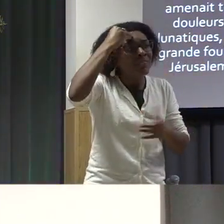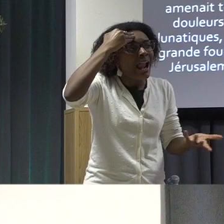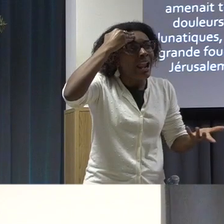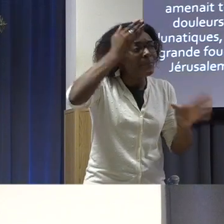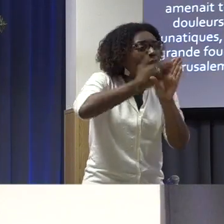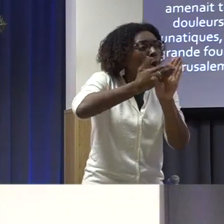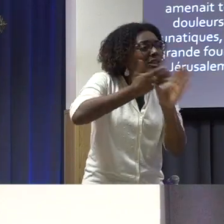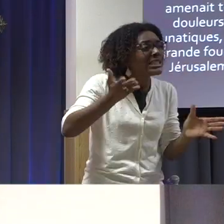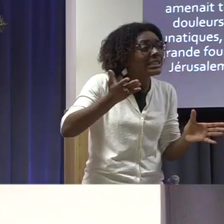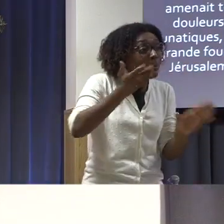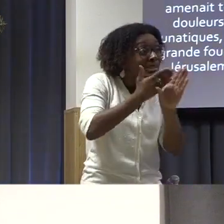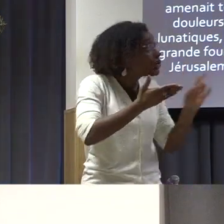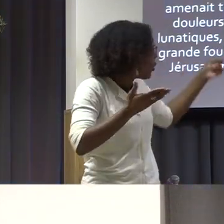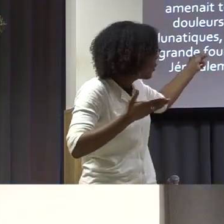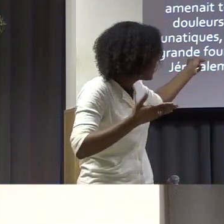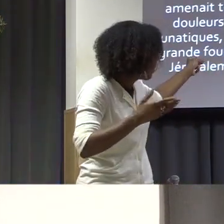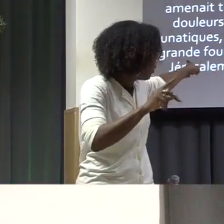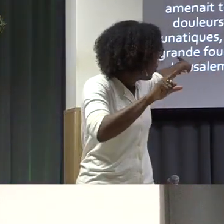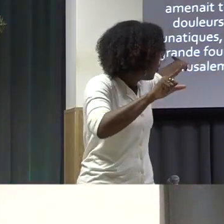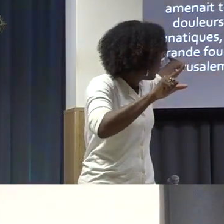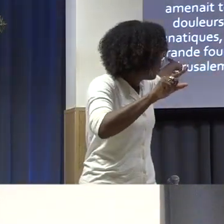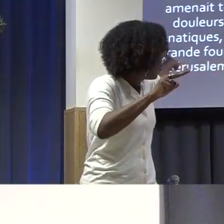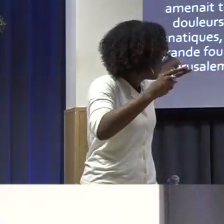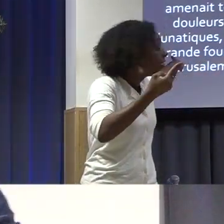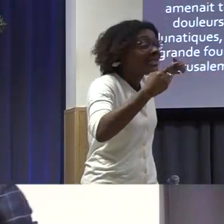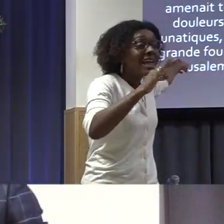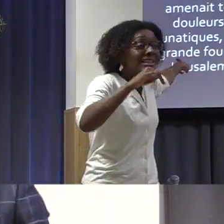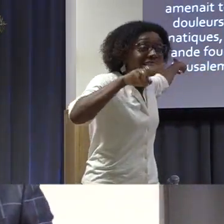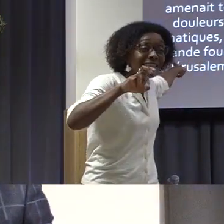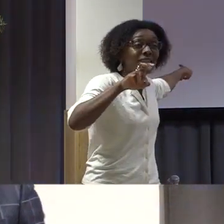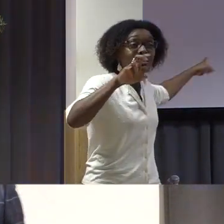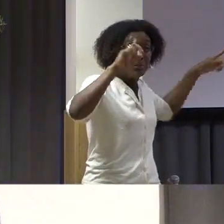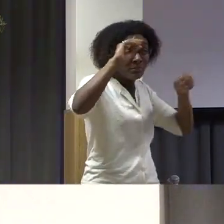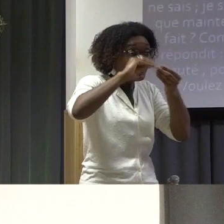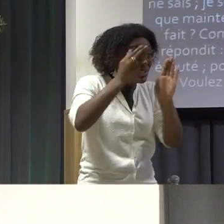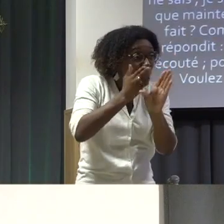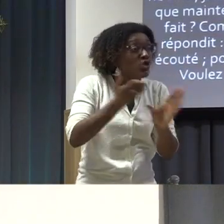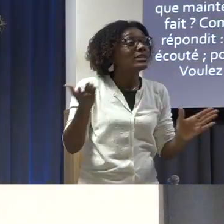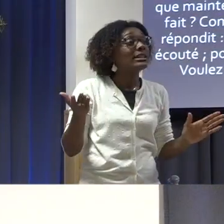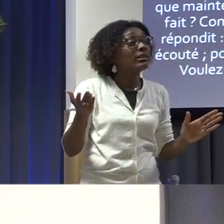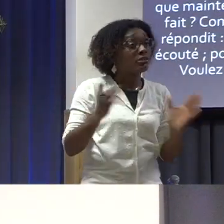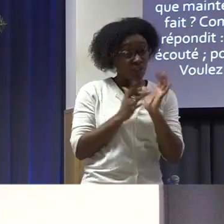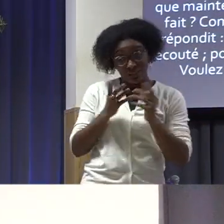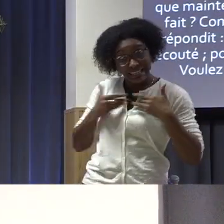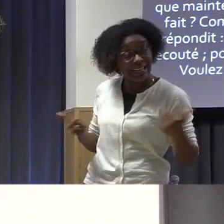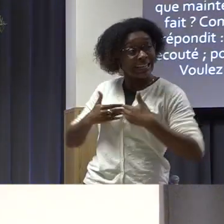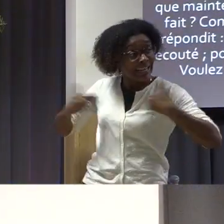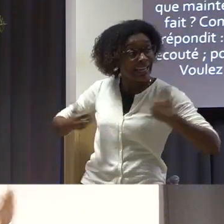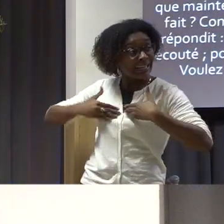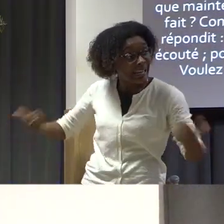ça les arrange et le pôle a été confronté par ce réalité connaissons tous l'histoire de cet homme